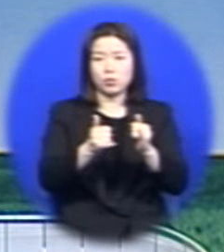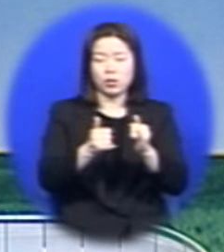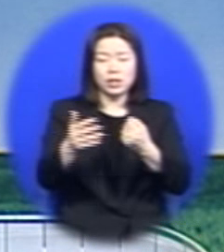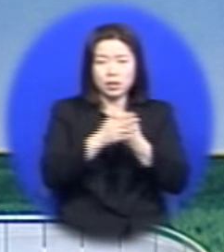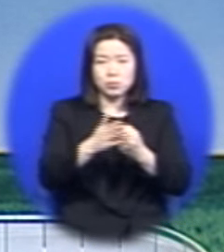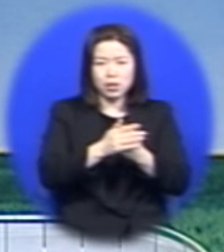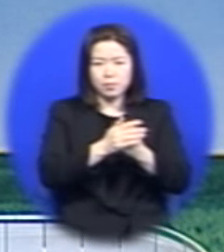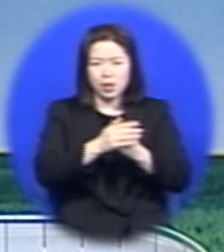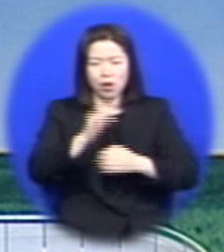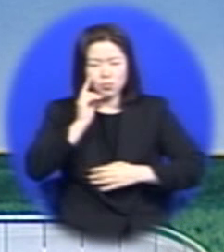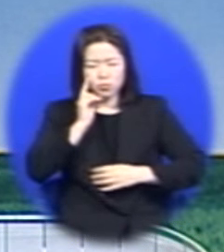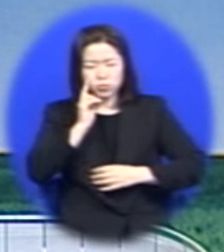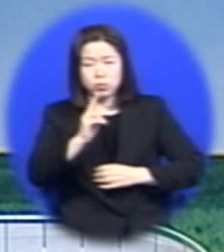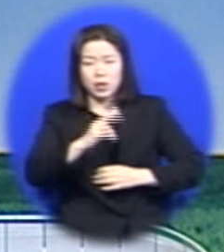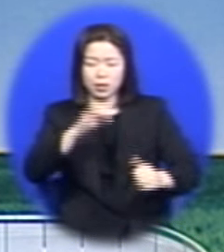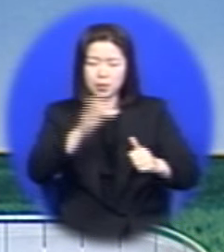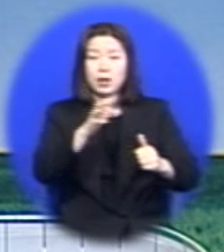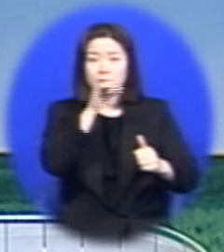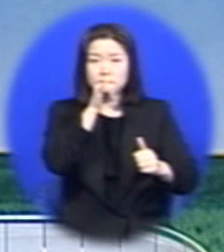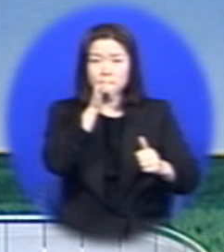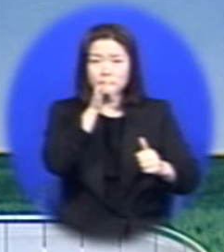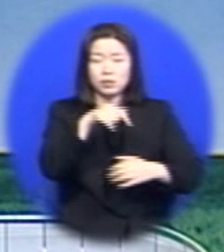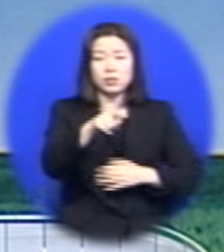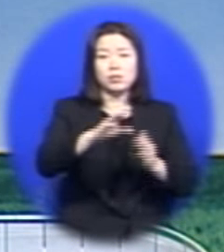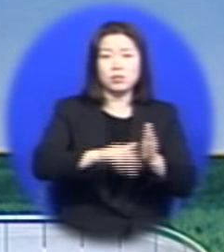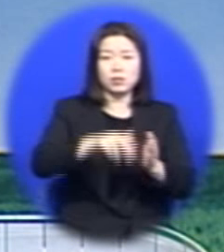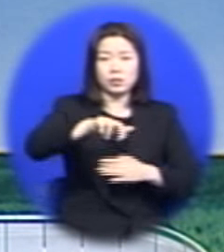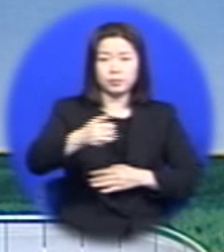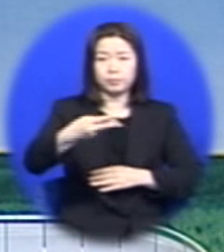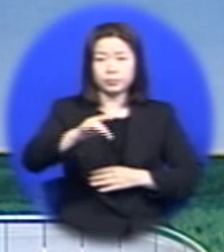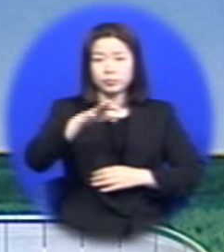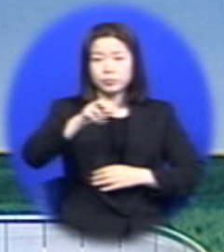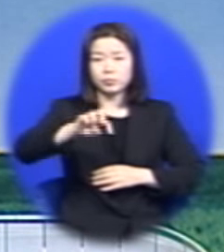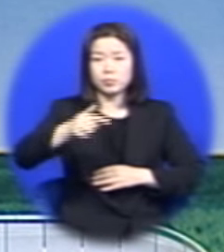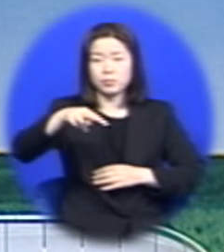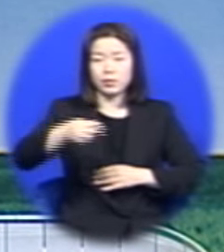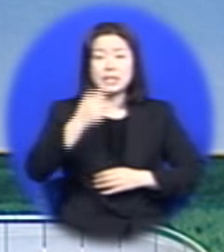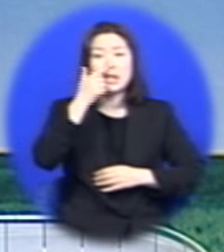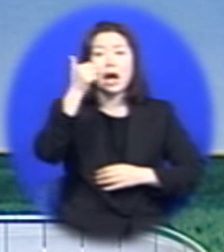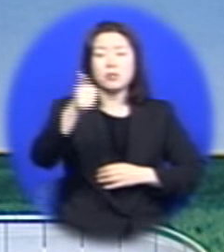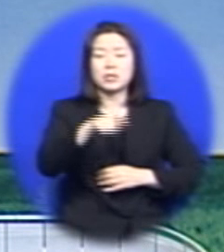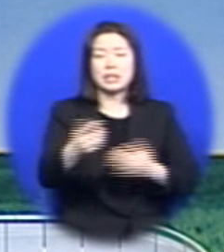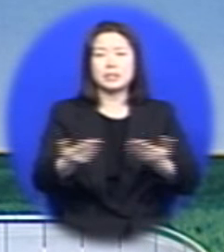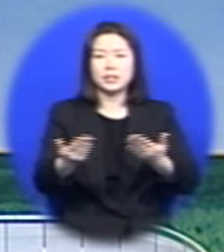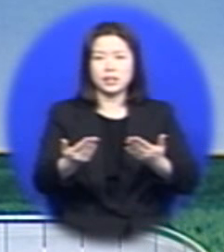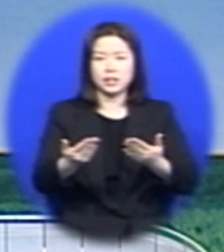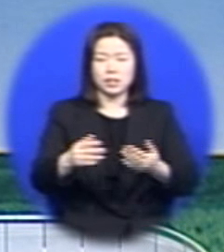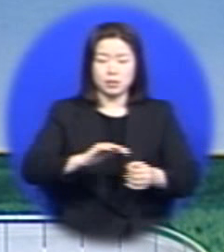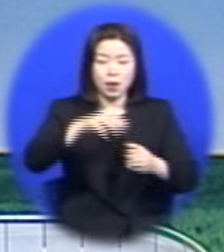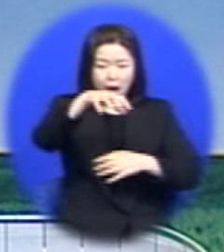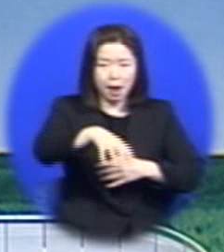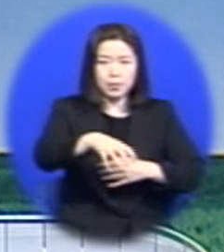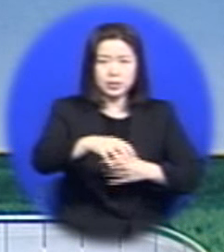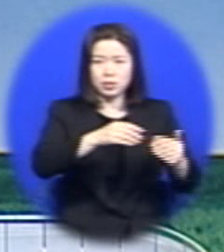기독교인을 핍박합니다. 그때 이 클레멘스의 아버지가 그 일을 주동했어요. 클레멘스는 어려서